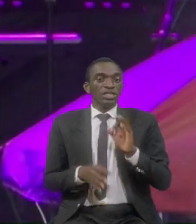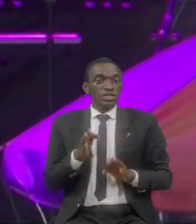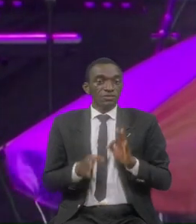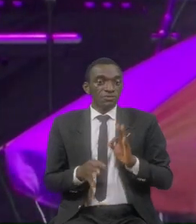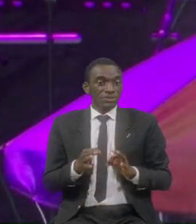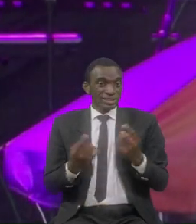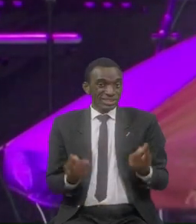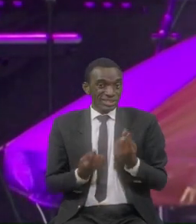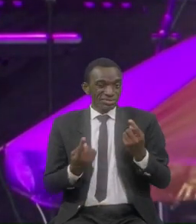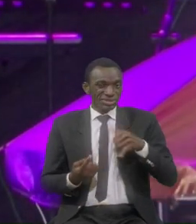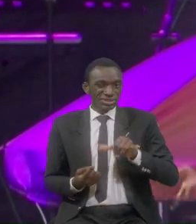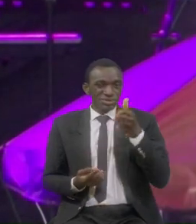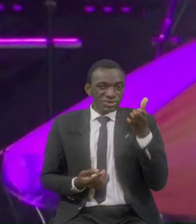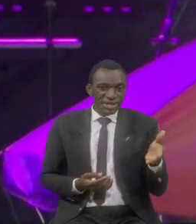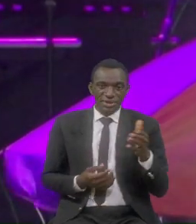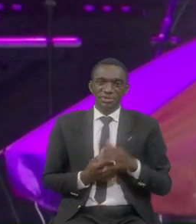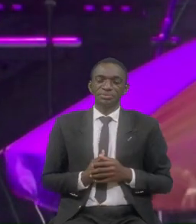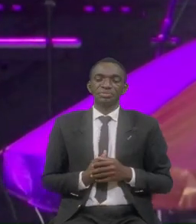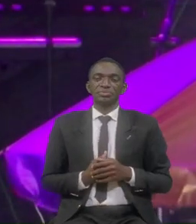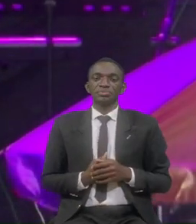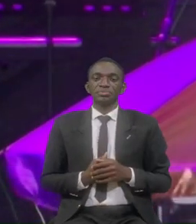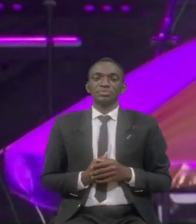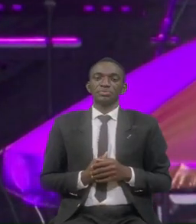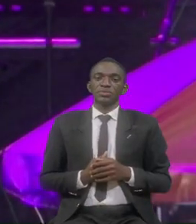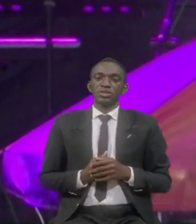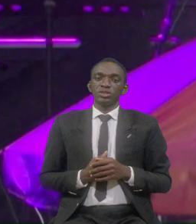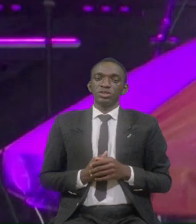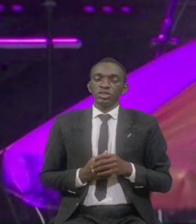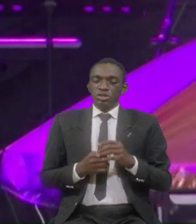there, maskin asa siya nagapabilin siya dito, lodged in your brain,